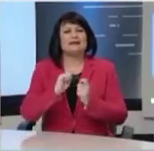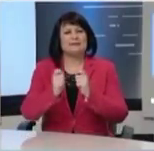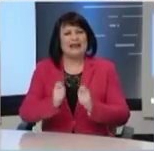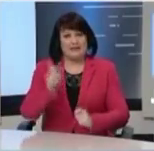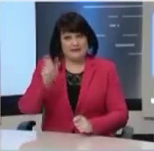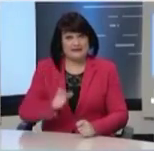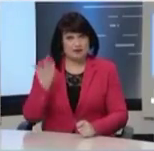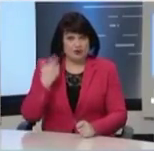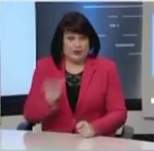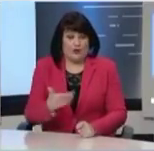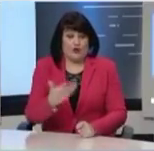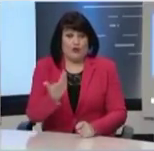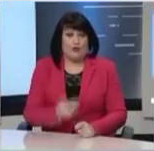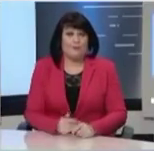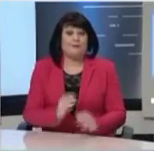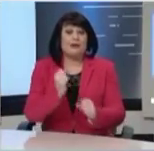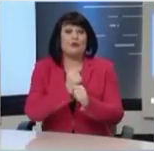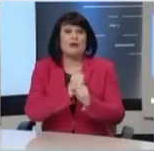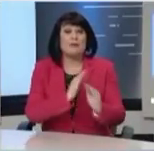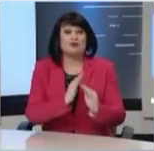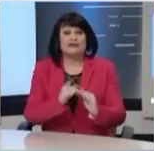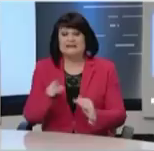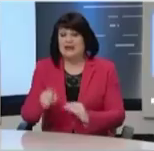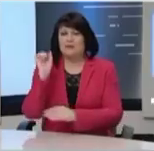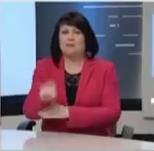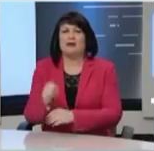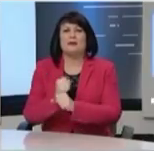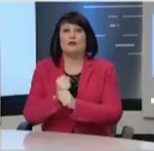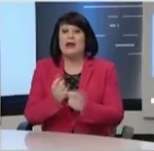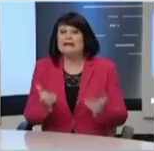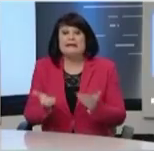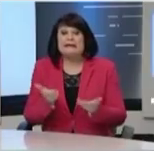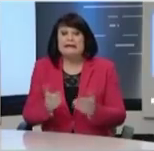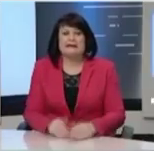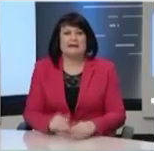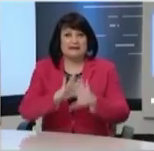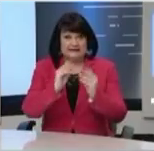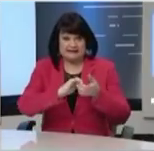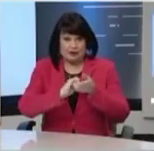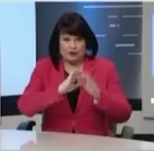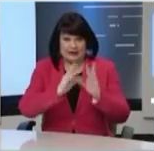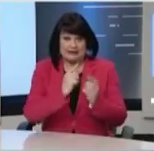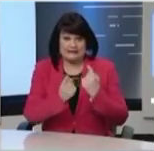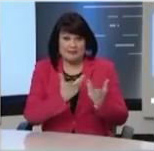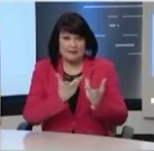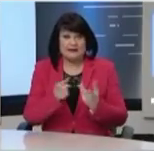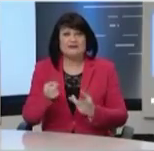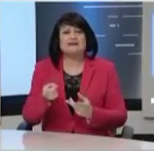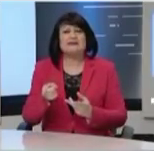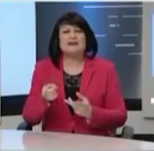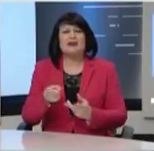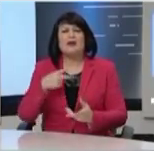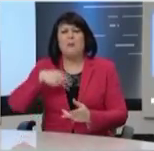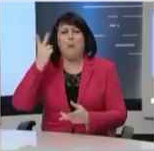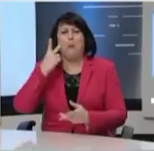Με την προστασία της εργασίας ή με τη συντριβή της εργασίας. Με τις συλλογικές διαπραγματεύσεις ή με τη ζούγκλα της